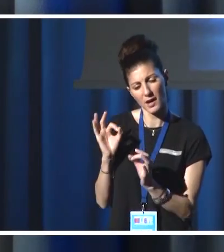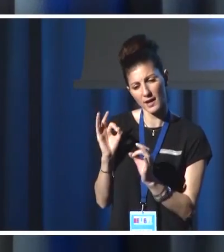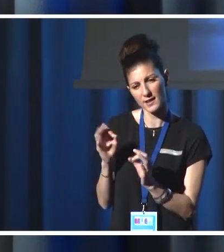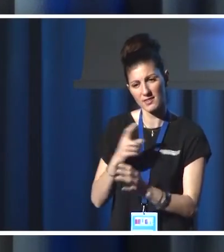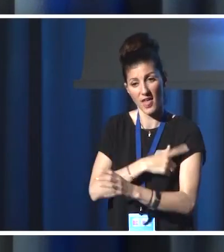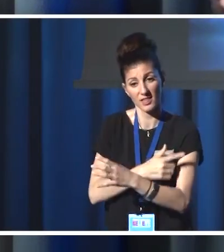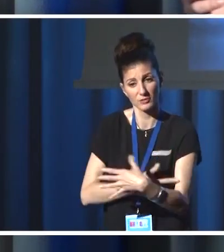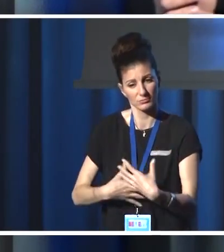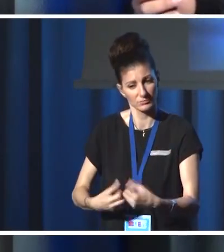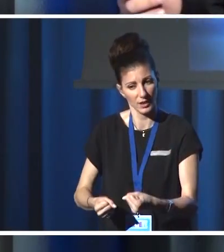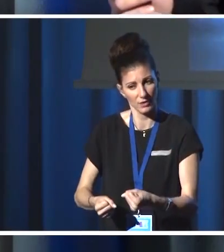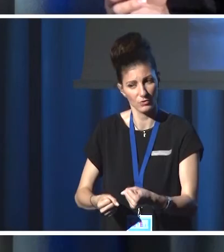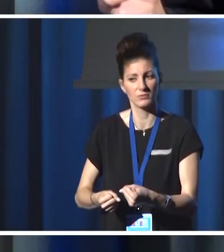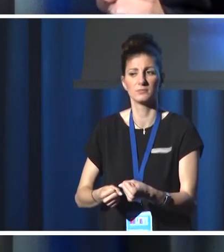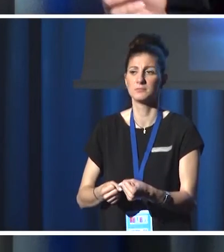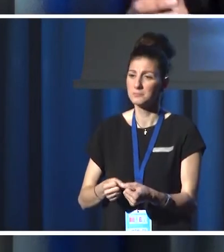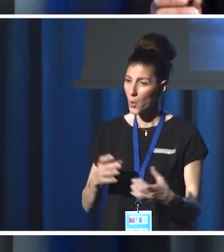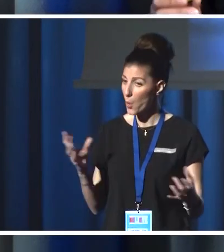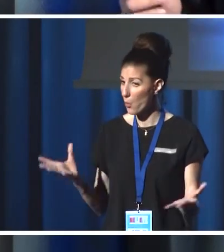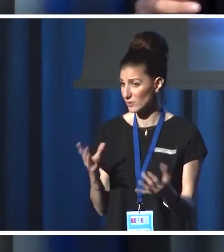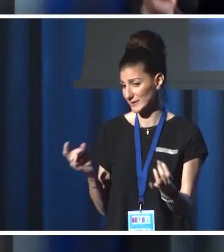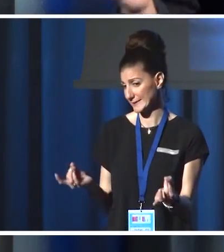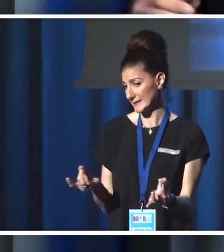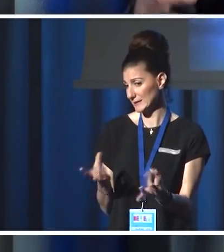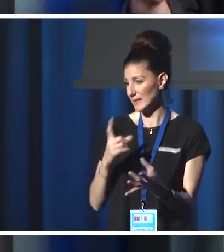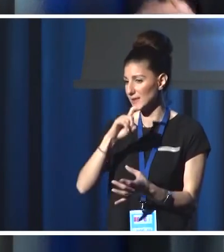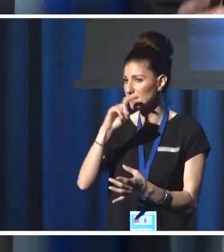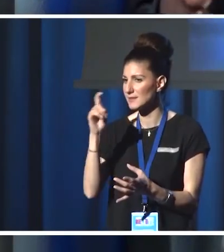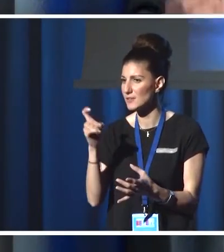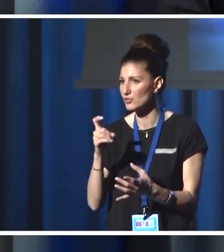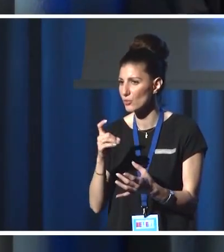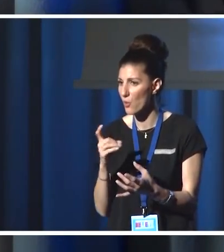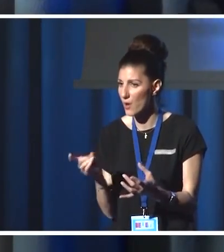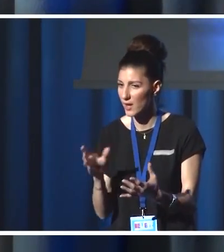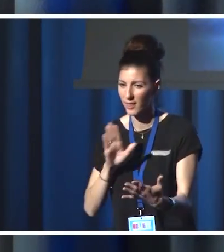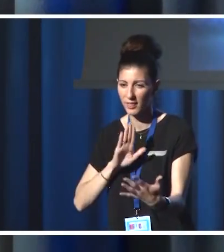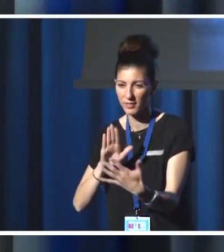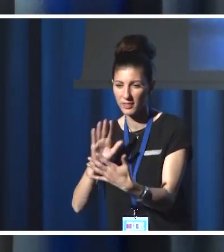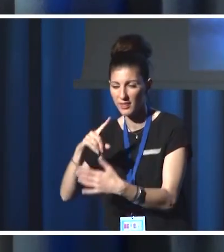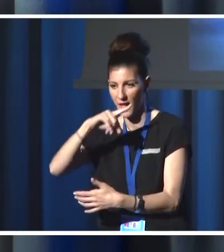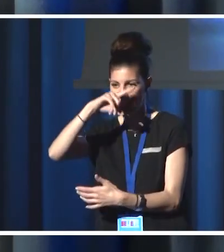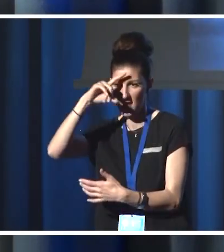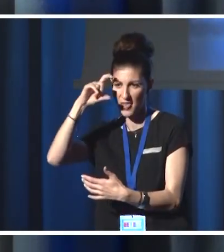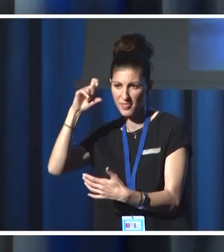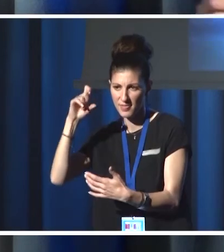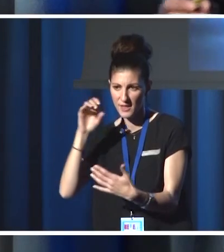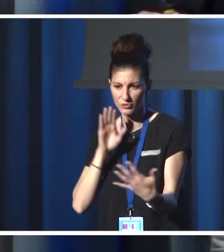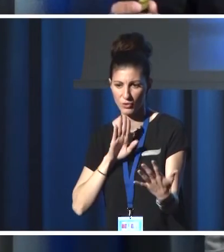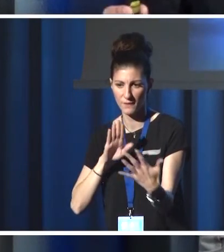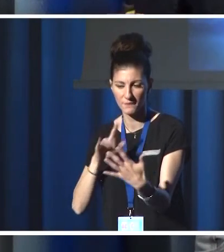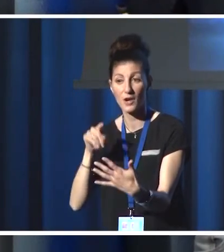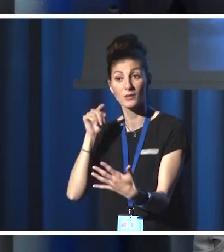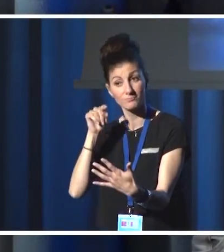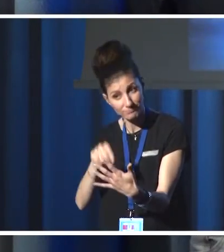μας για κάποιους λόγους γίνονται κάποια ερχόμαστε ανμ με κάποιες δύσκολες καταστάσεις χωρίς να θέλουμε εκεί